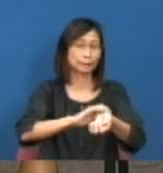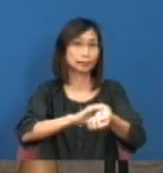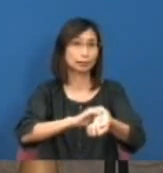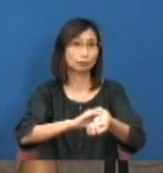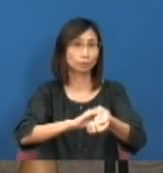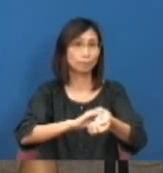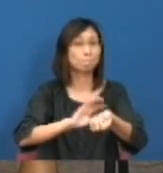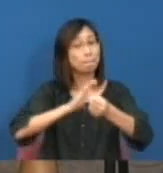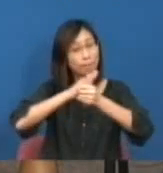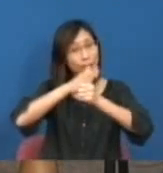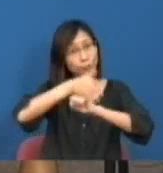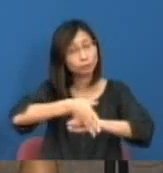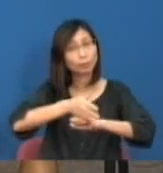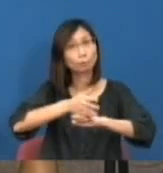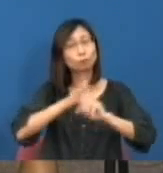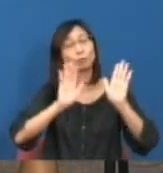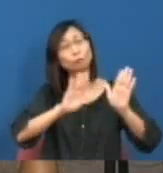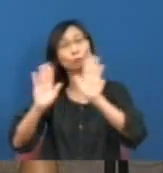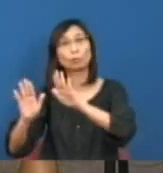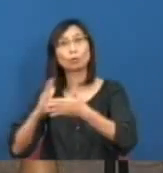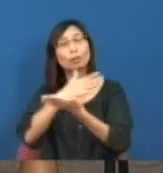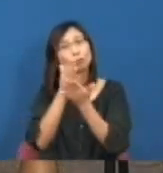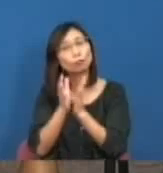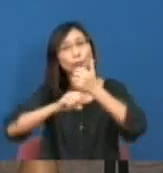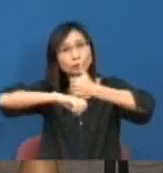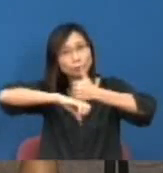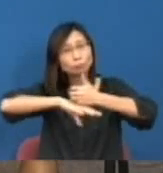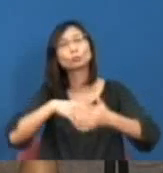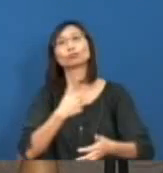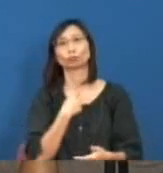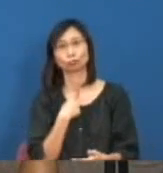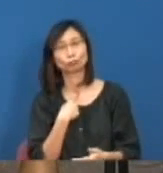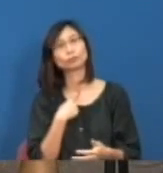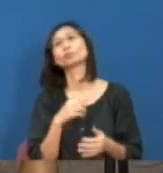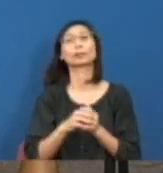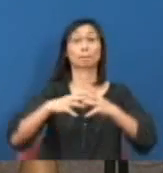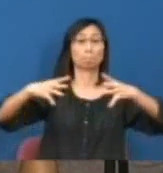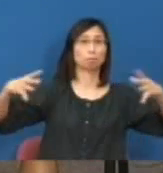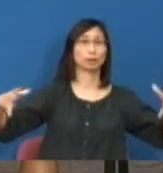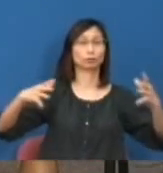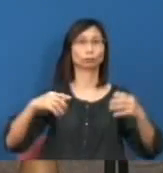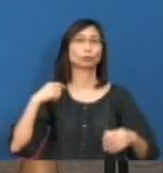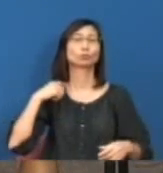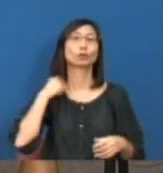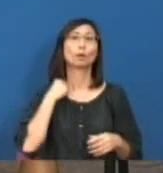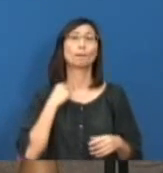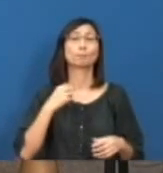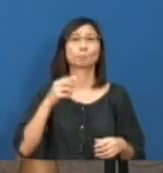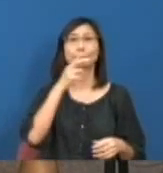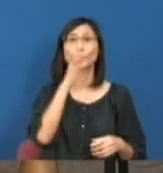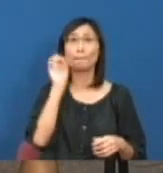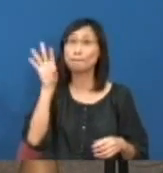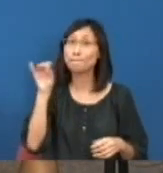啊、其他各種嘅服務嗰個基本需要要膨脹嘅白領工人，或者係一啲